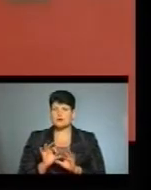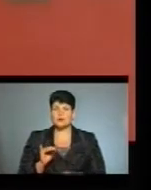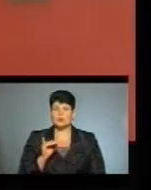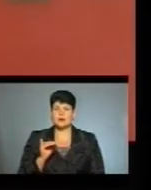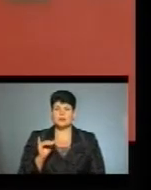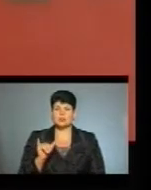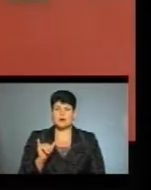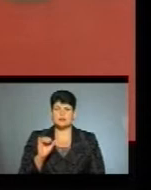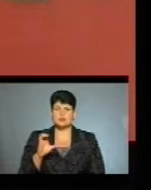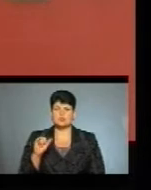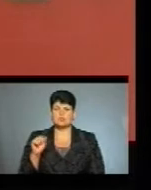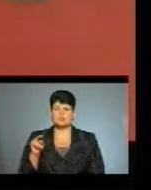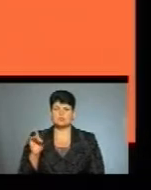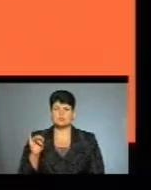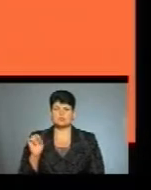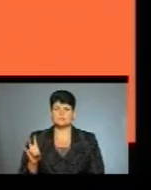Супрун.